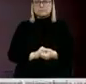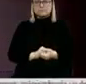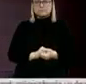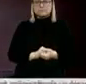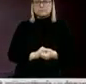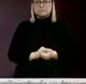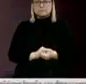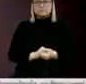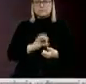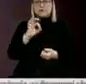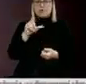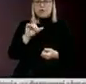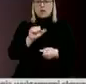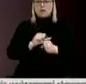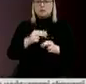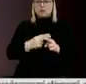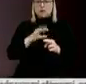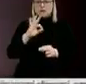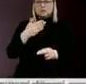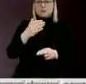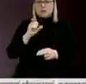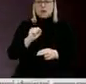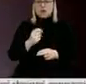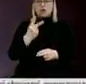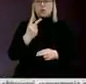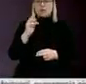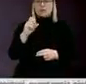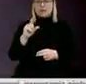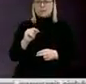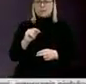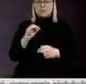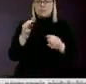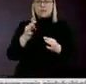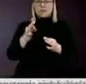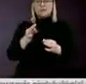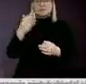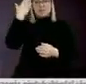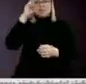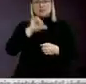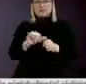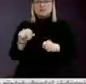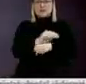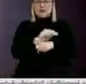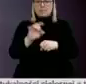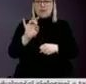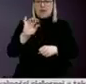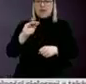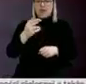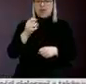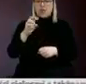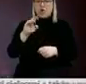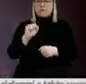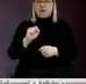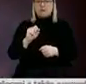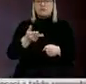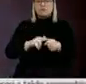Olga jest chora na SMA typu drugiego. W tym momencie nadzieją jest terapia genowa, którą może dostać tak